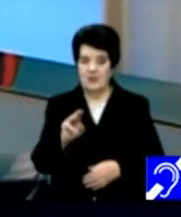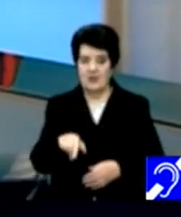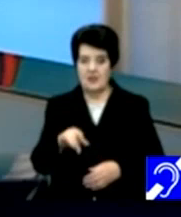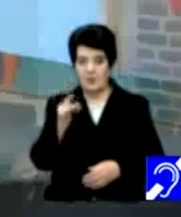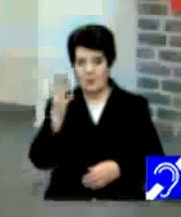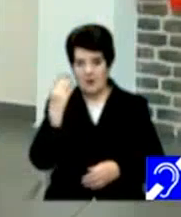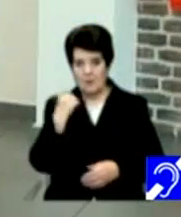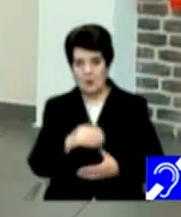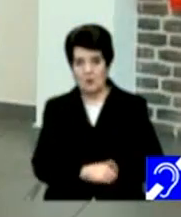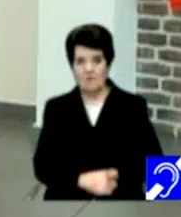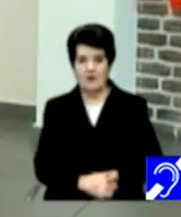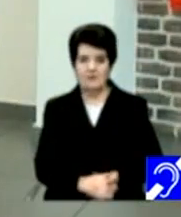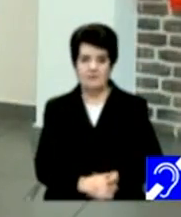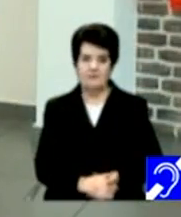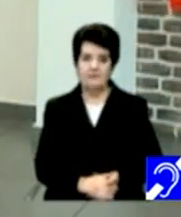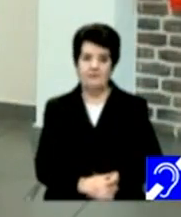Moldova.